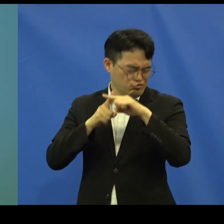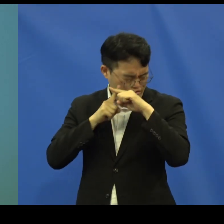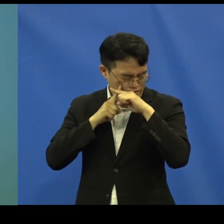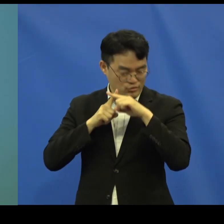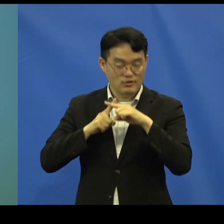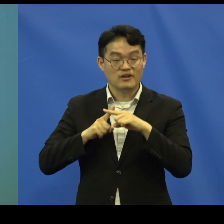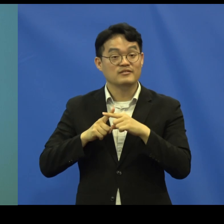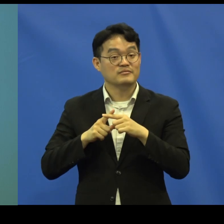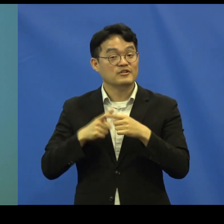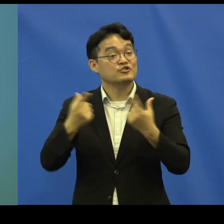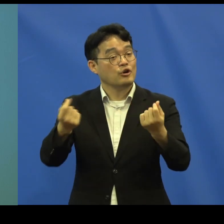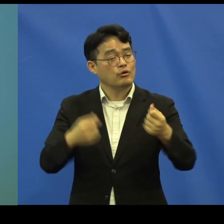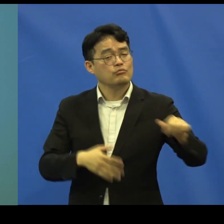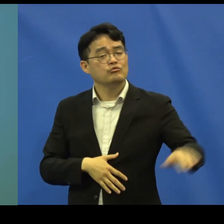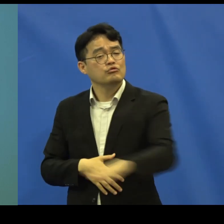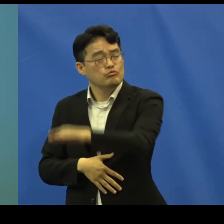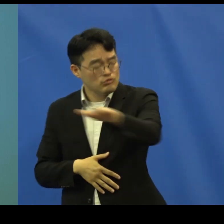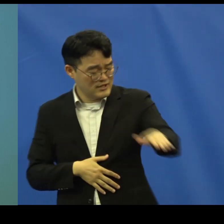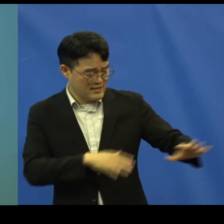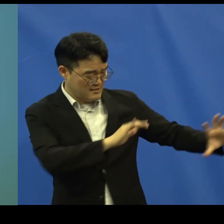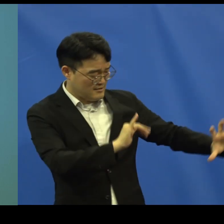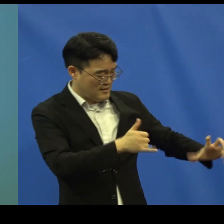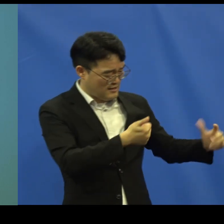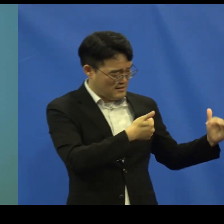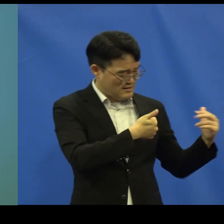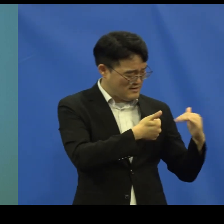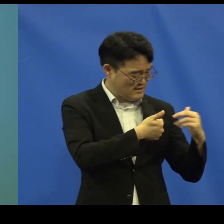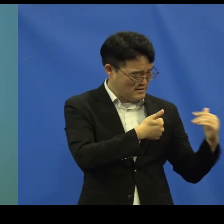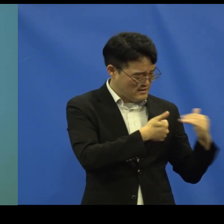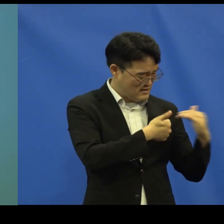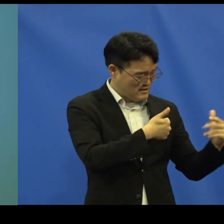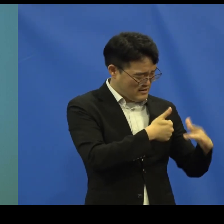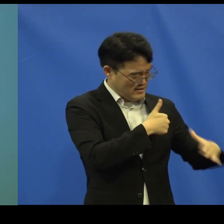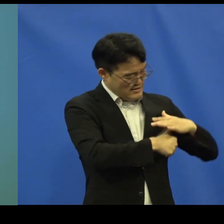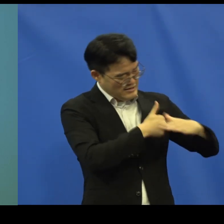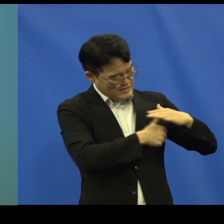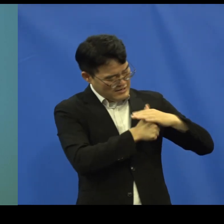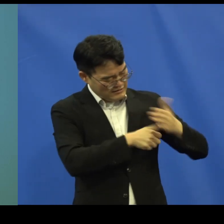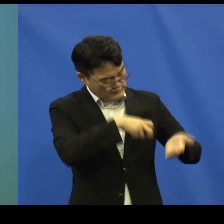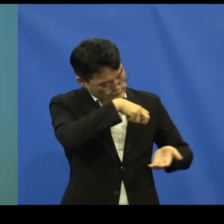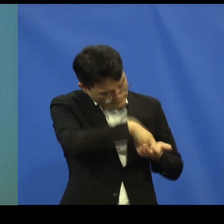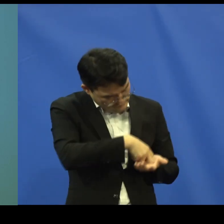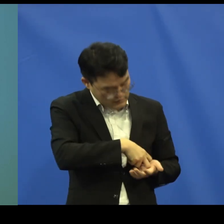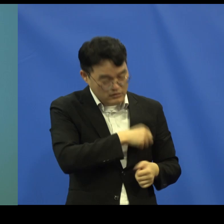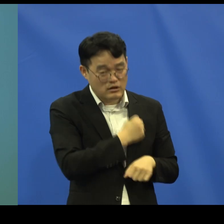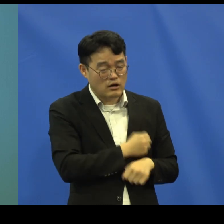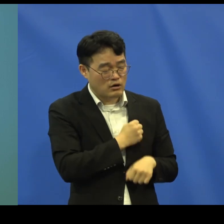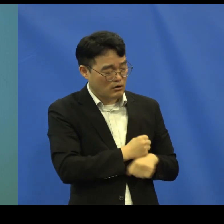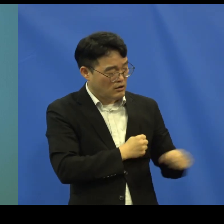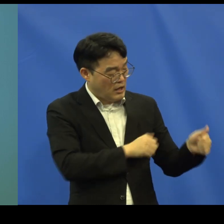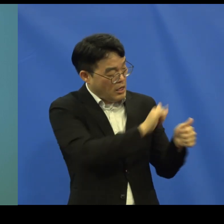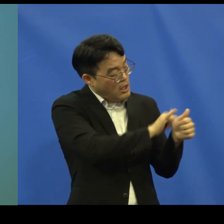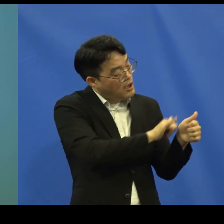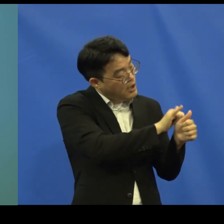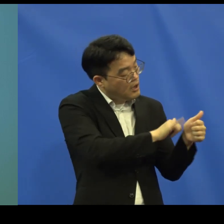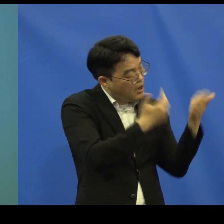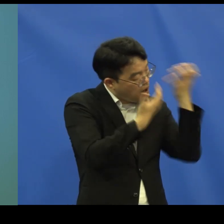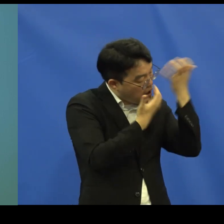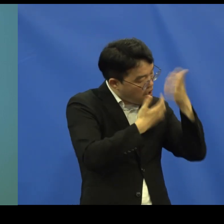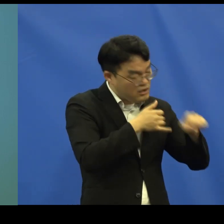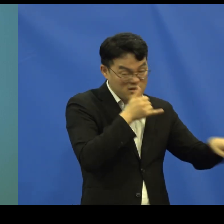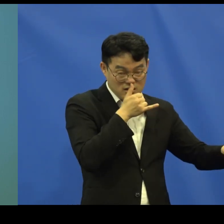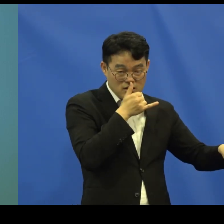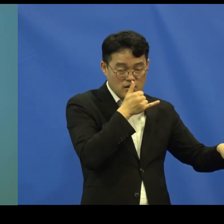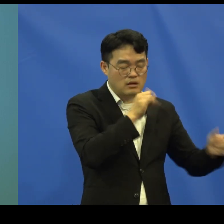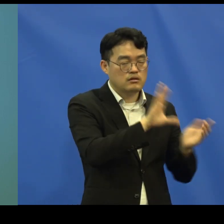문화가 우리를 무릎 꿇게 하고 세속의 것들이 우리를 무릎 꿇게 하고 예배드리게 하고 숭배하게 하는 이 시대 속에